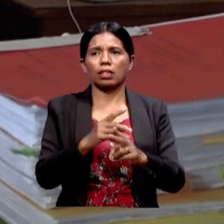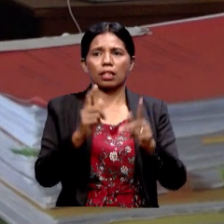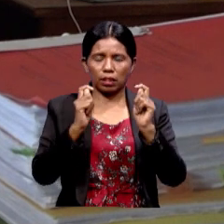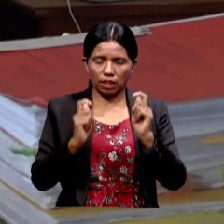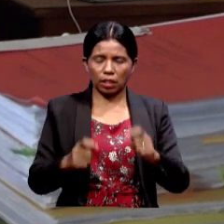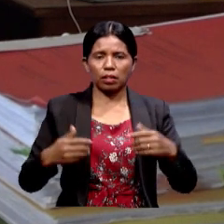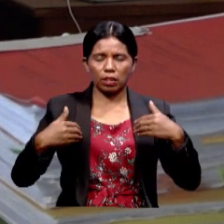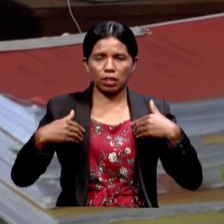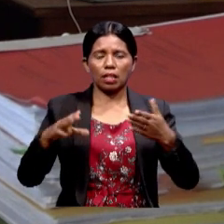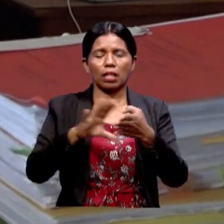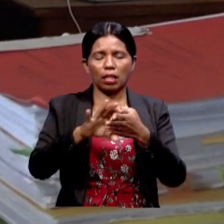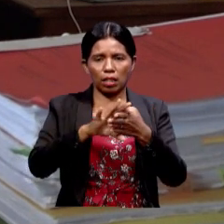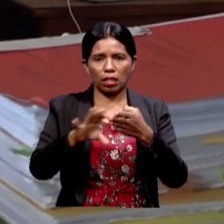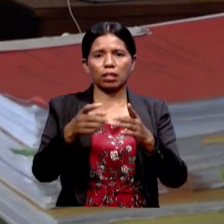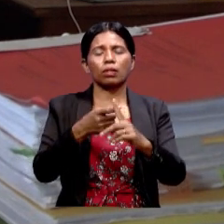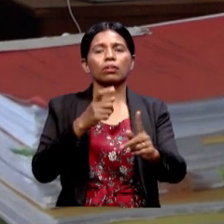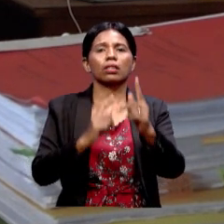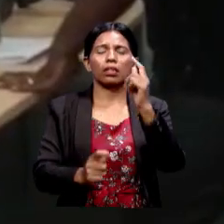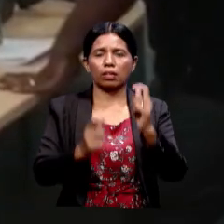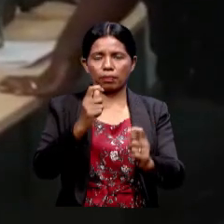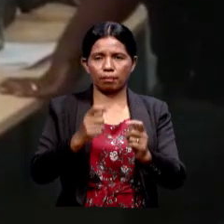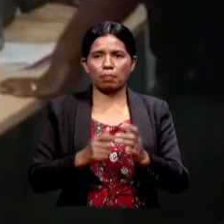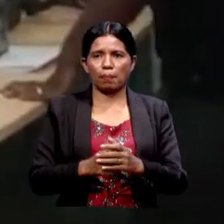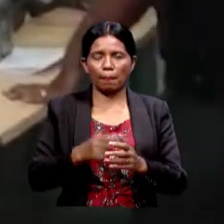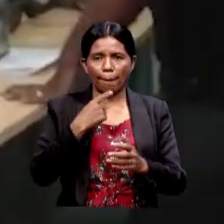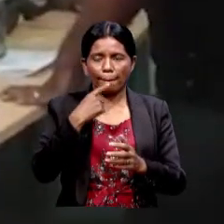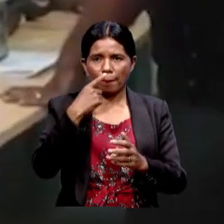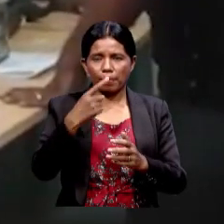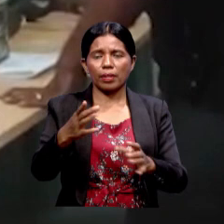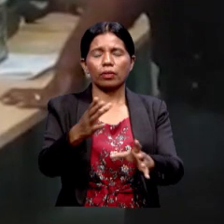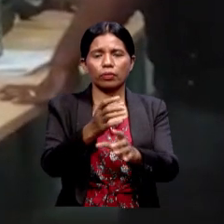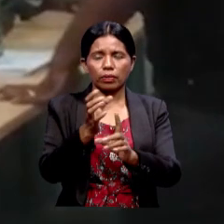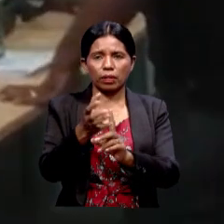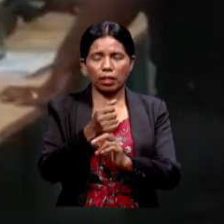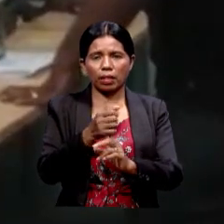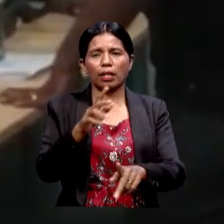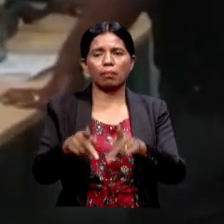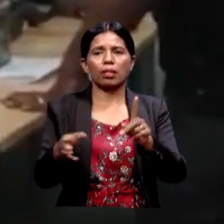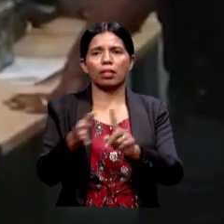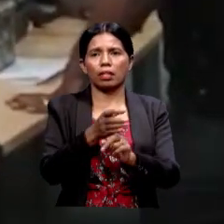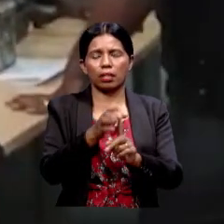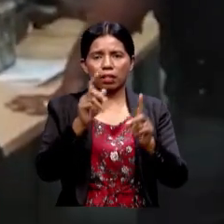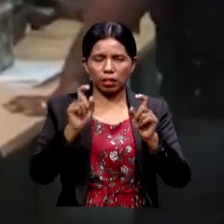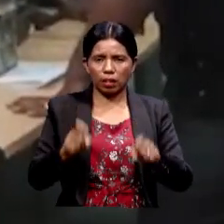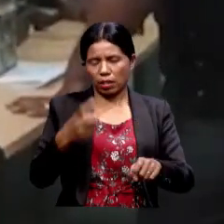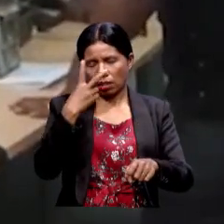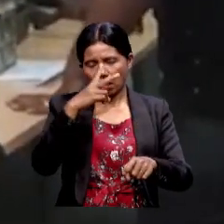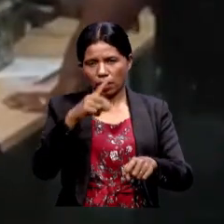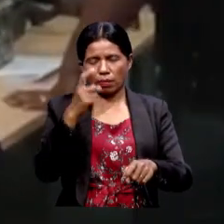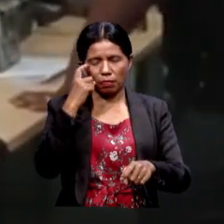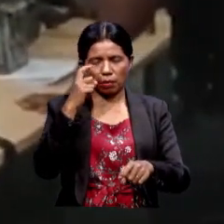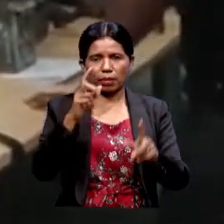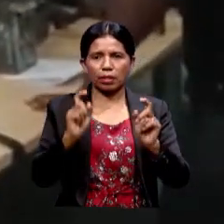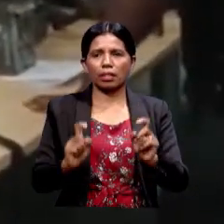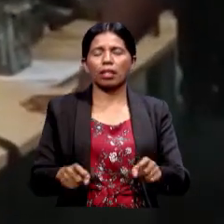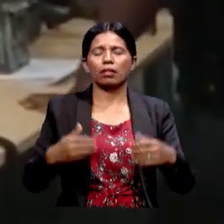iha mandado ruma husi tribunal. Afonso Carmona Haktuir, kar ema iha flagrante delitu, tengki hare hommatan no tengki